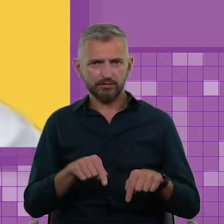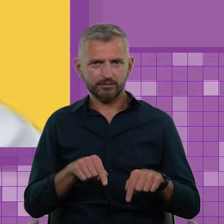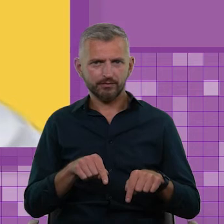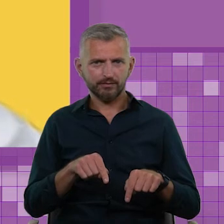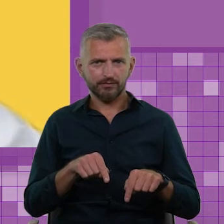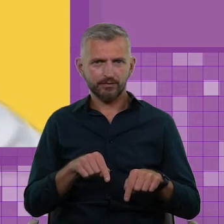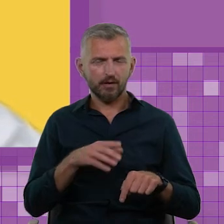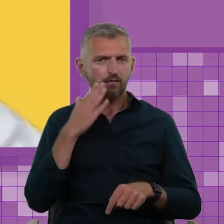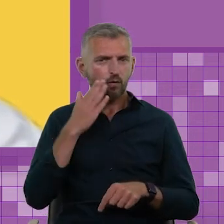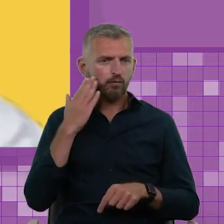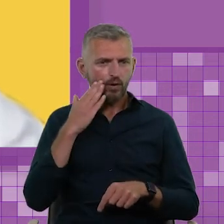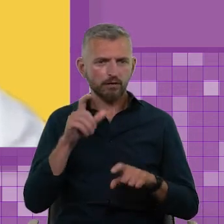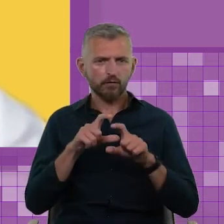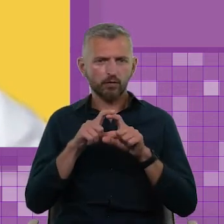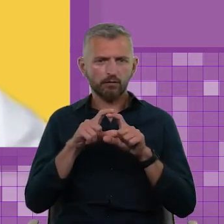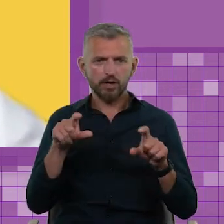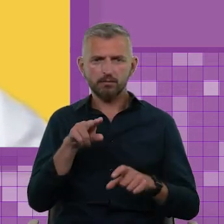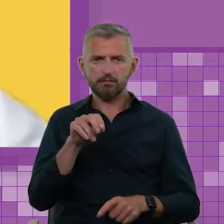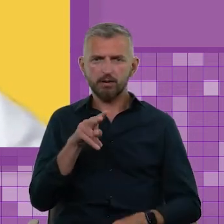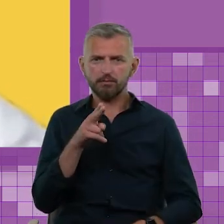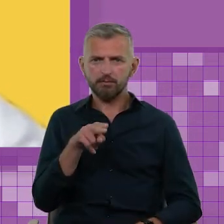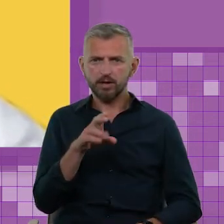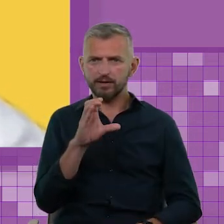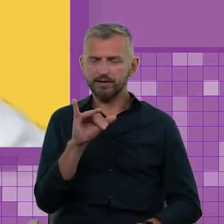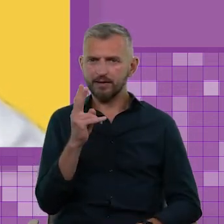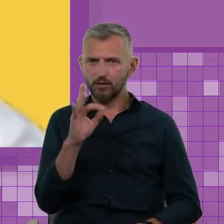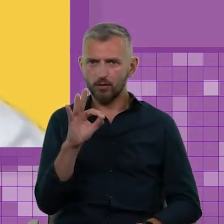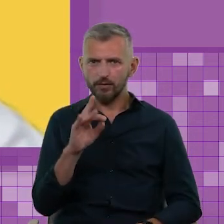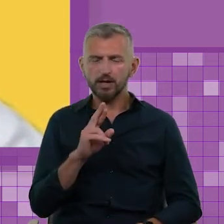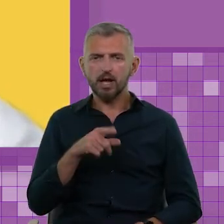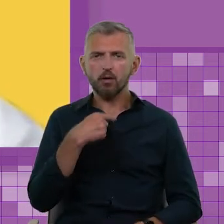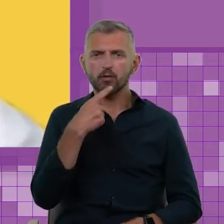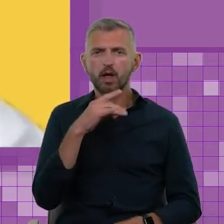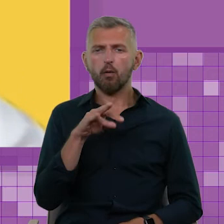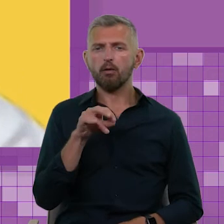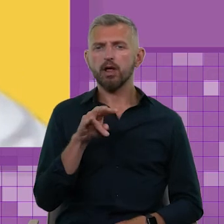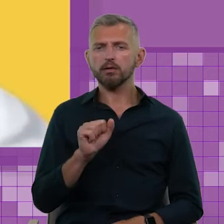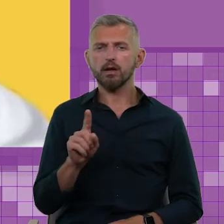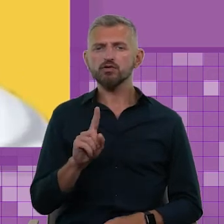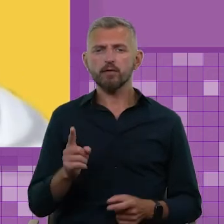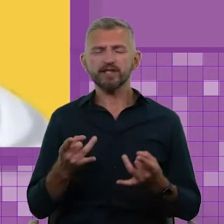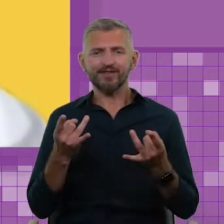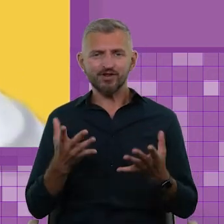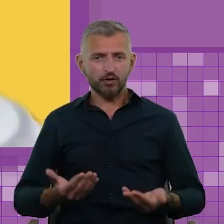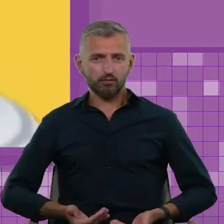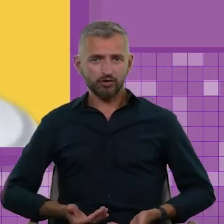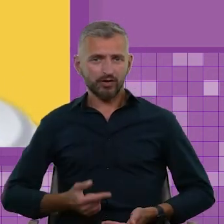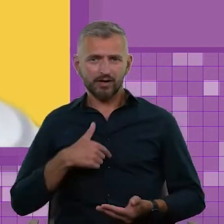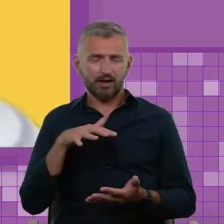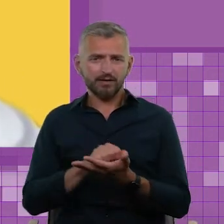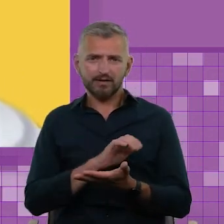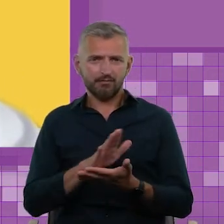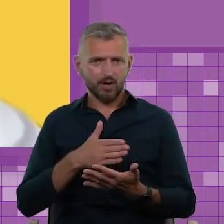в Румунії, в компанії PepsiCo. І насправді, як казала якраз Олена, наша в звичайному житті я не